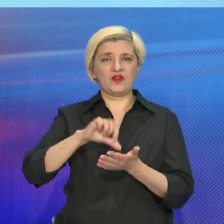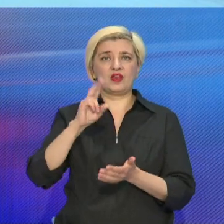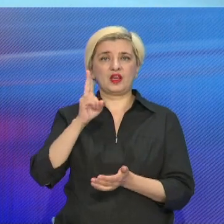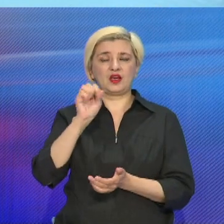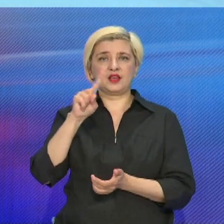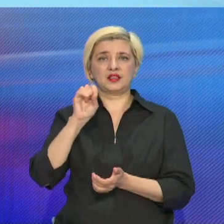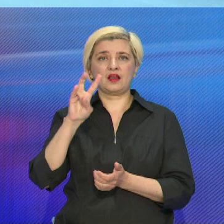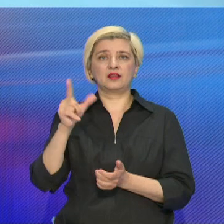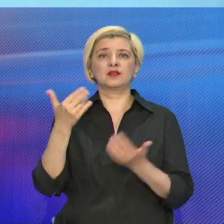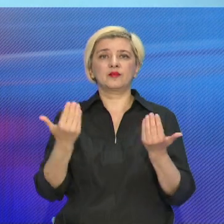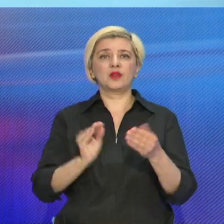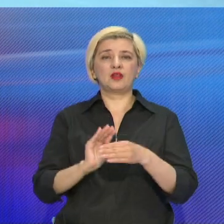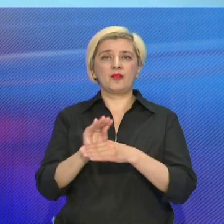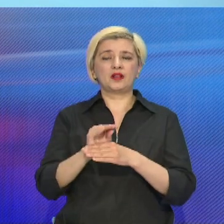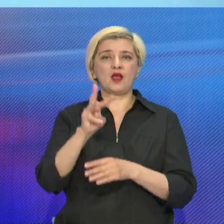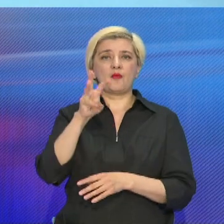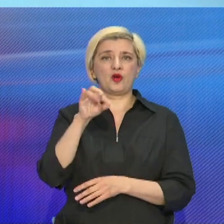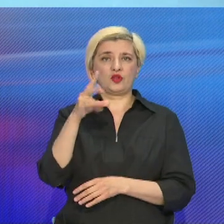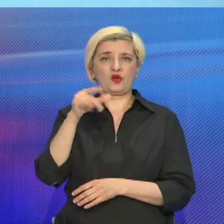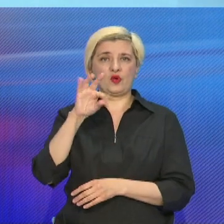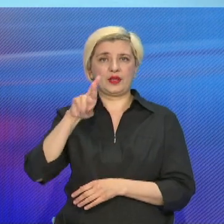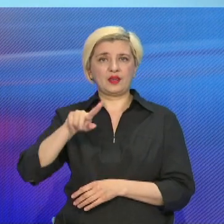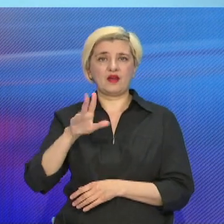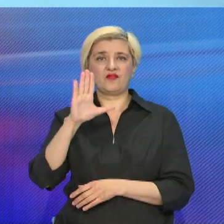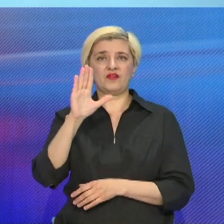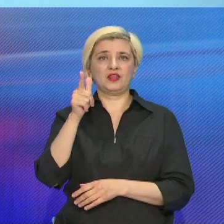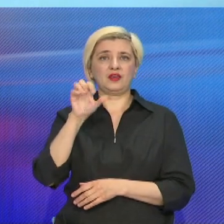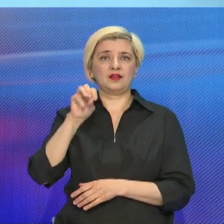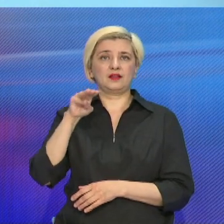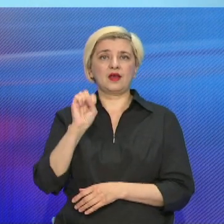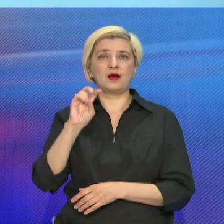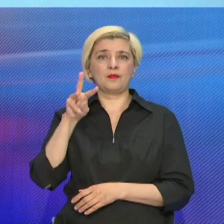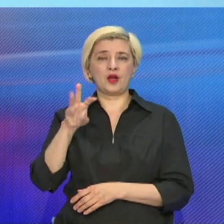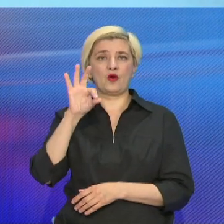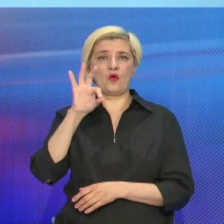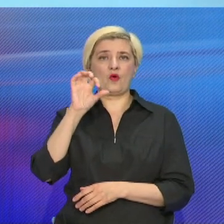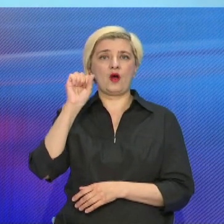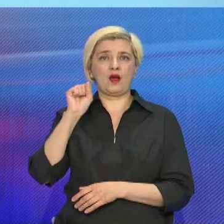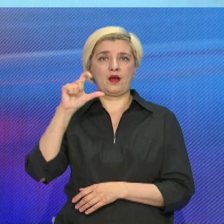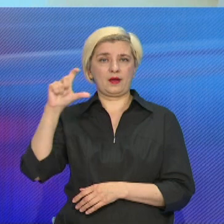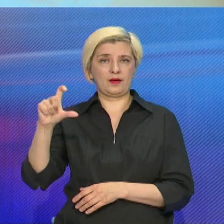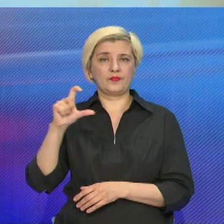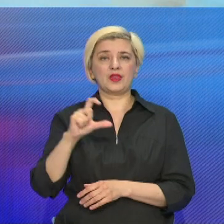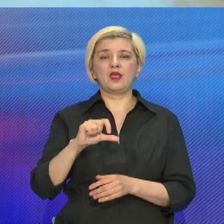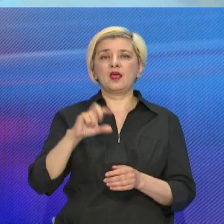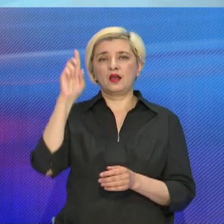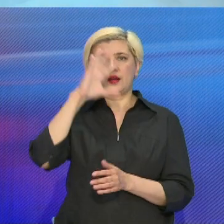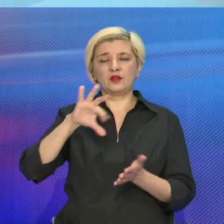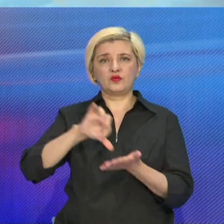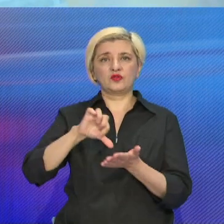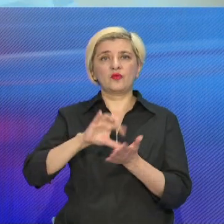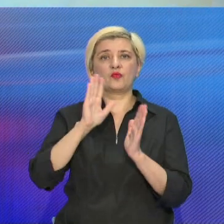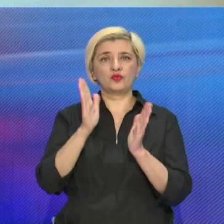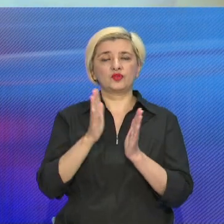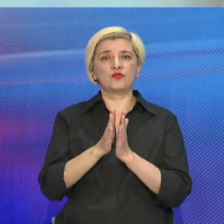делегации из Монголии, Вьетнама, Объединенных Арабских Эмиратов. Планируется, что стран-участниц станет значно больше. Формат соревнований